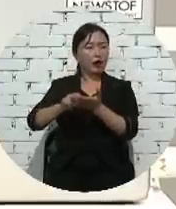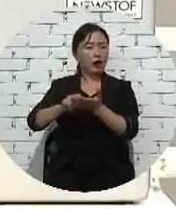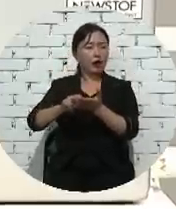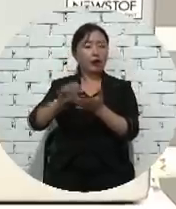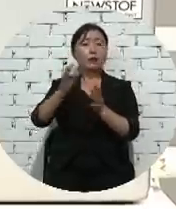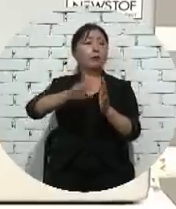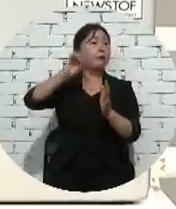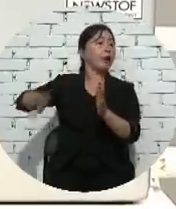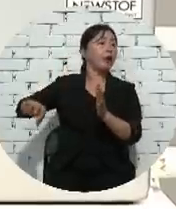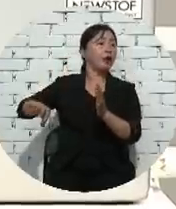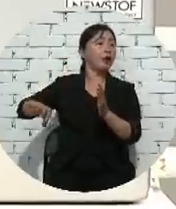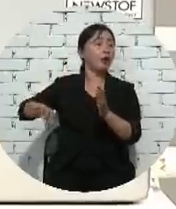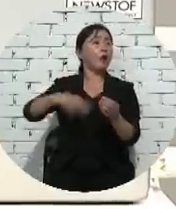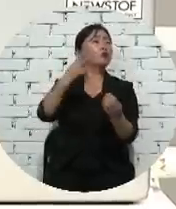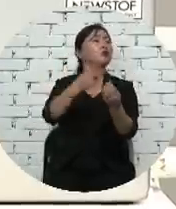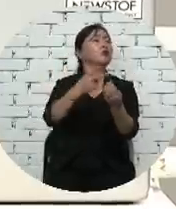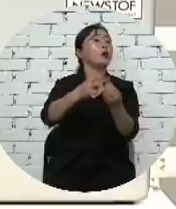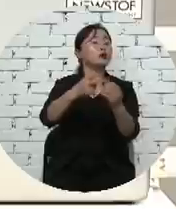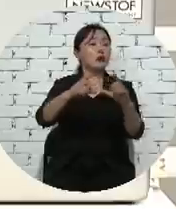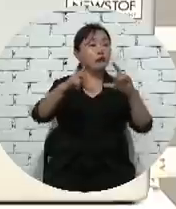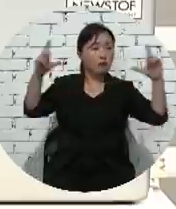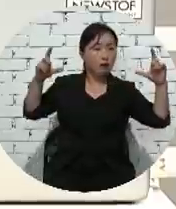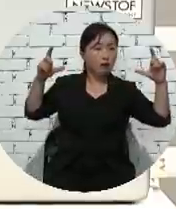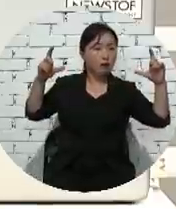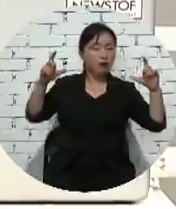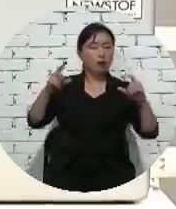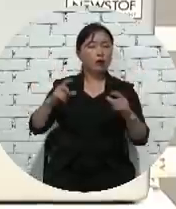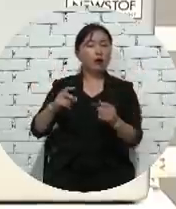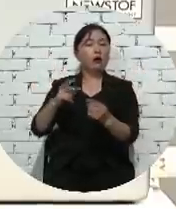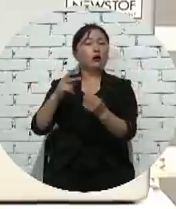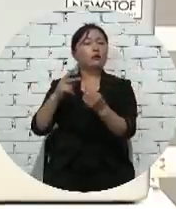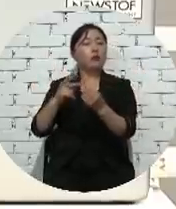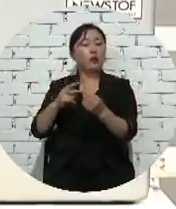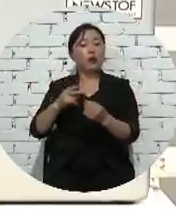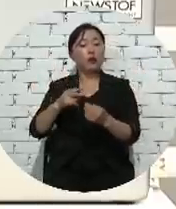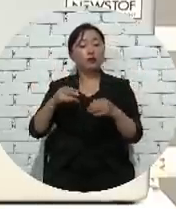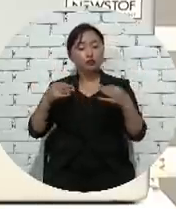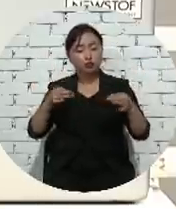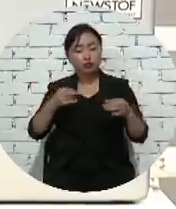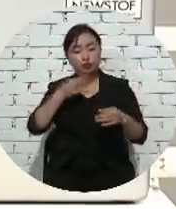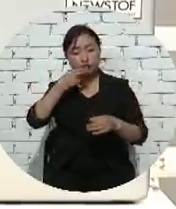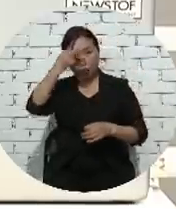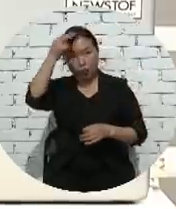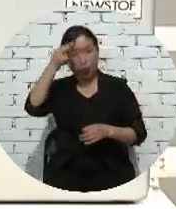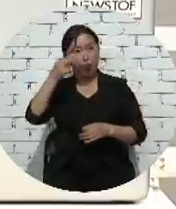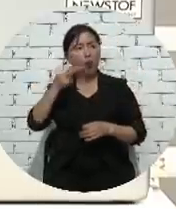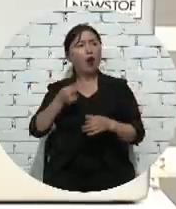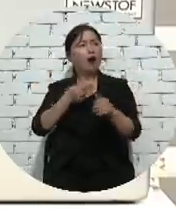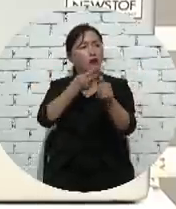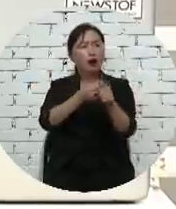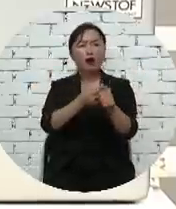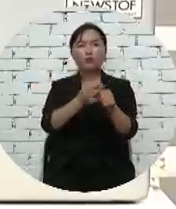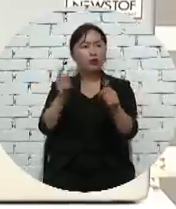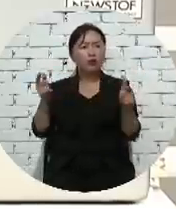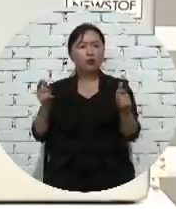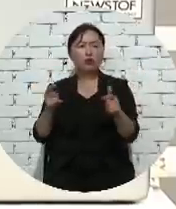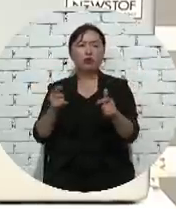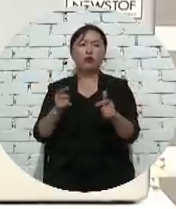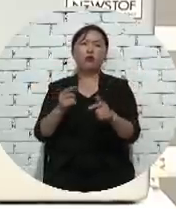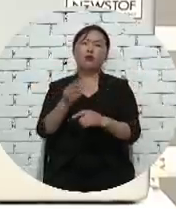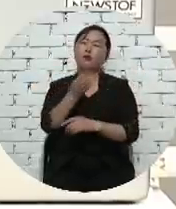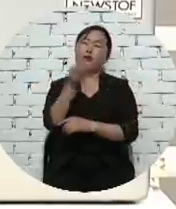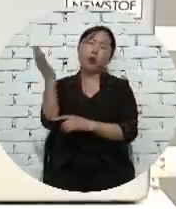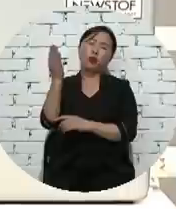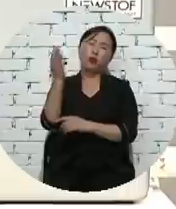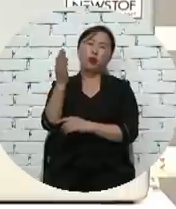다 은폐하고 두 번째 거를 또 김웅 의원은 두 번째 자기가 술 먹고 올라가다가 유도신문 당했다고 그러는데 그거 왜 그렇게 보도를